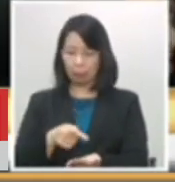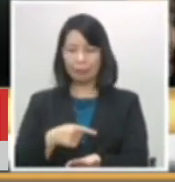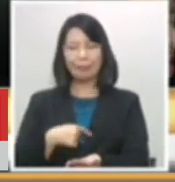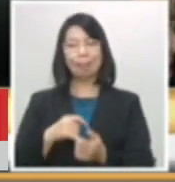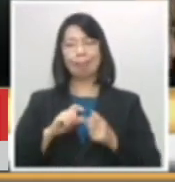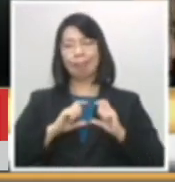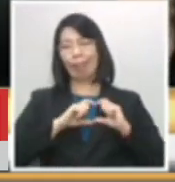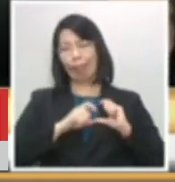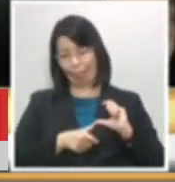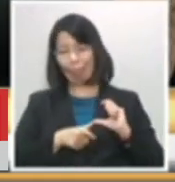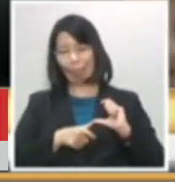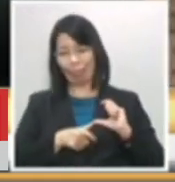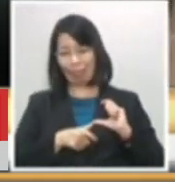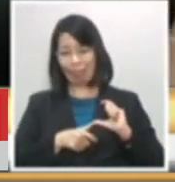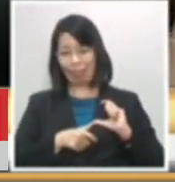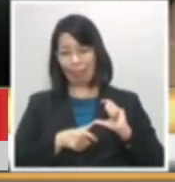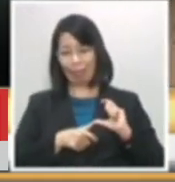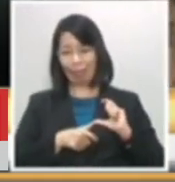ผิดหวังครับ